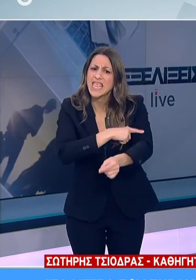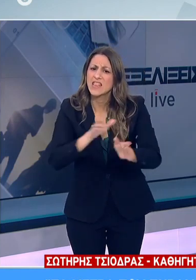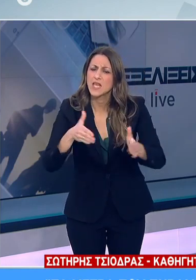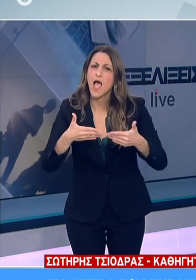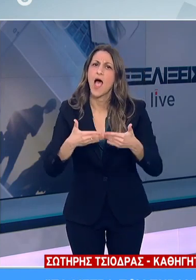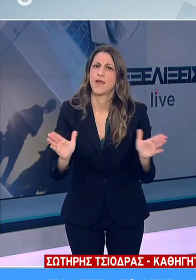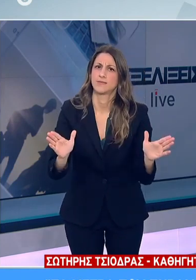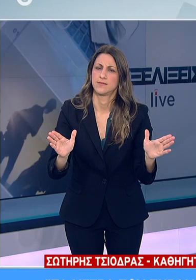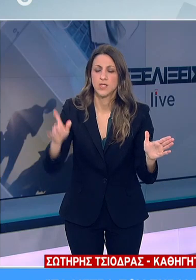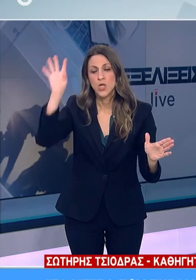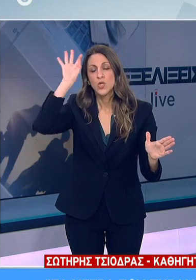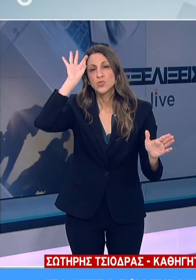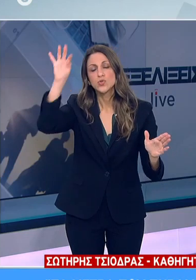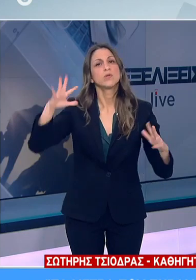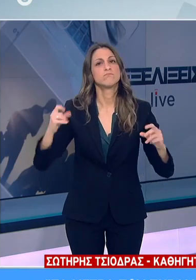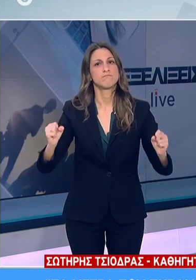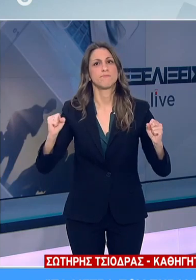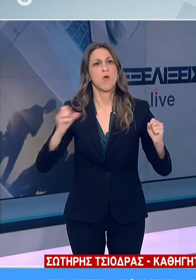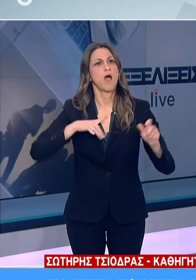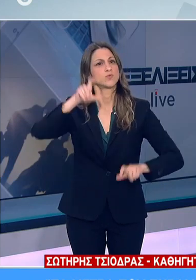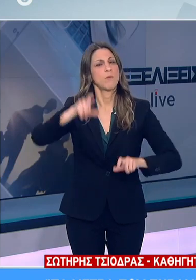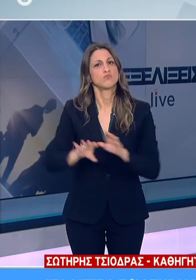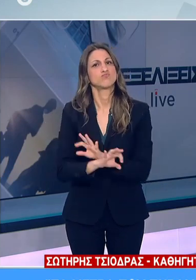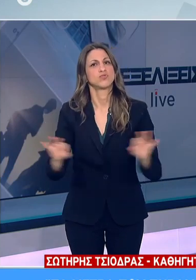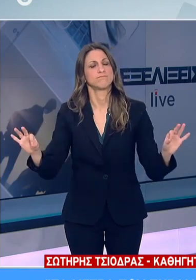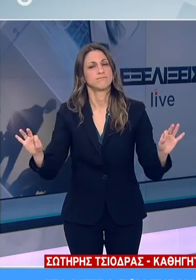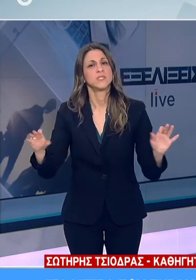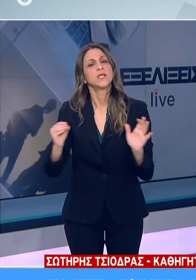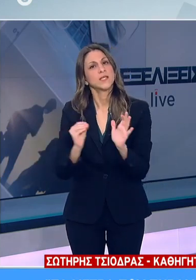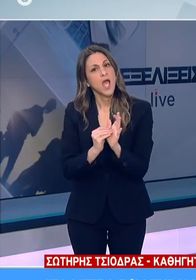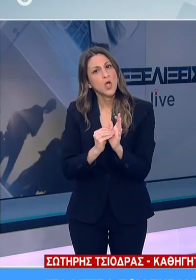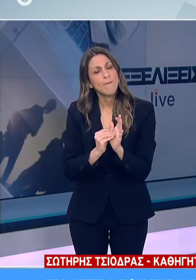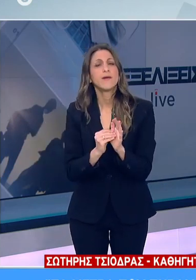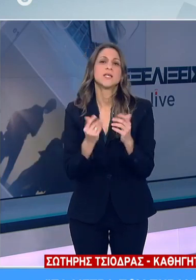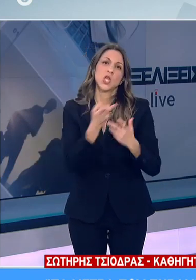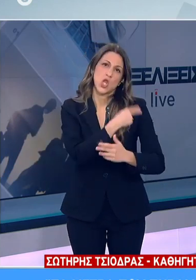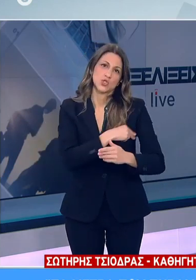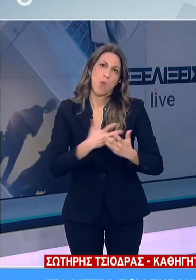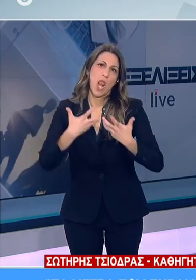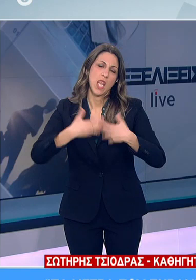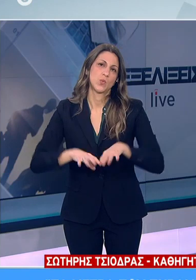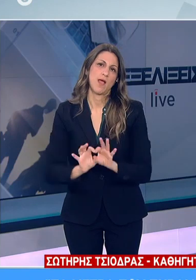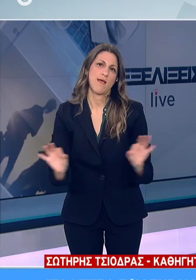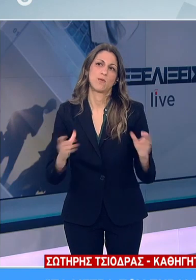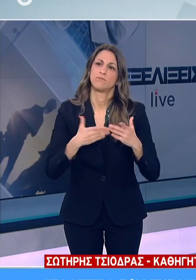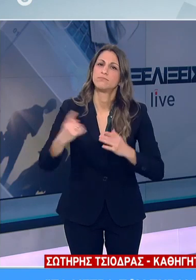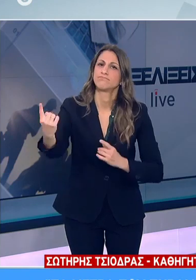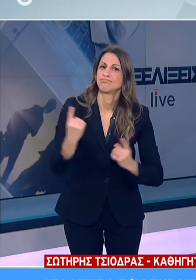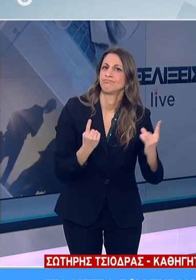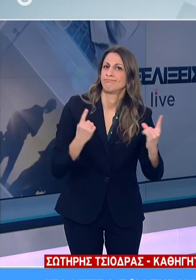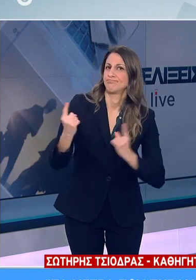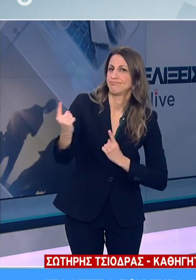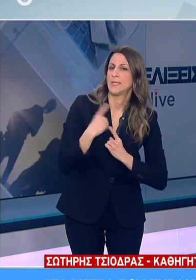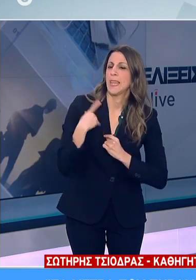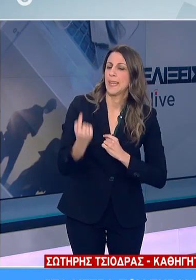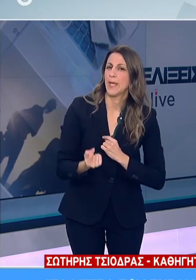γνώμονα τη διασφάλιση της υγείας των ασθενών, αλλά και της κανονικής λειτουργίας του νοσοκομείου. Επιπρόσθετα, συζητήθηκε